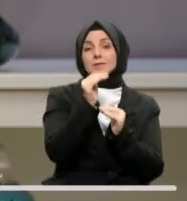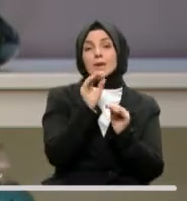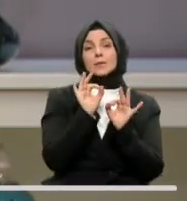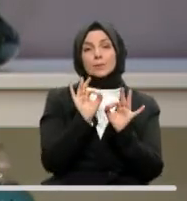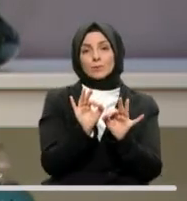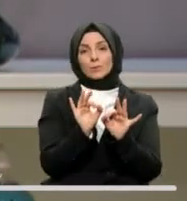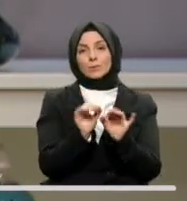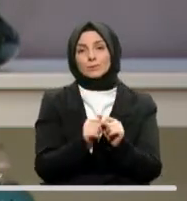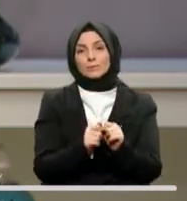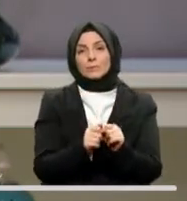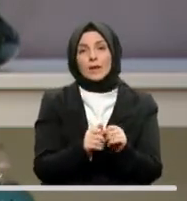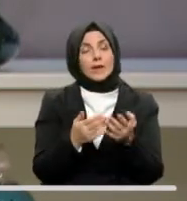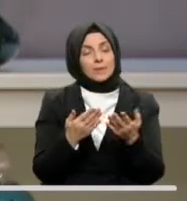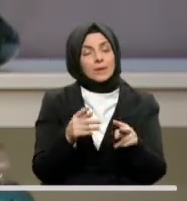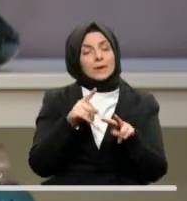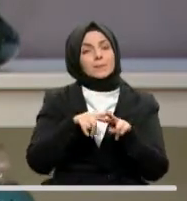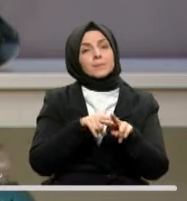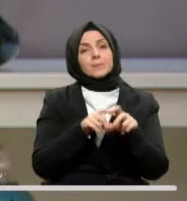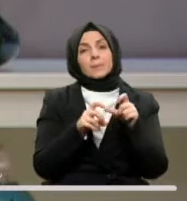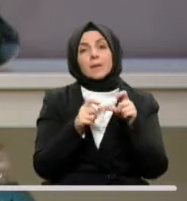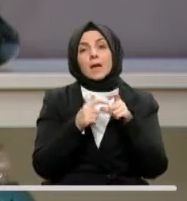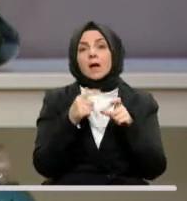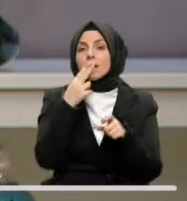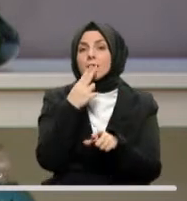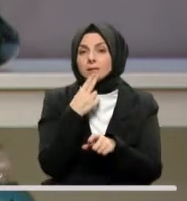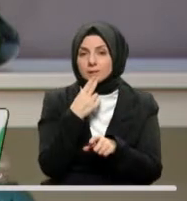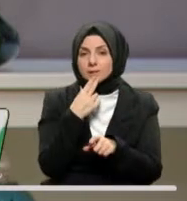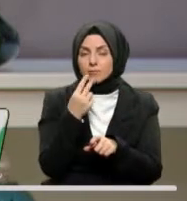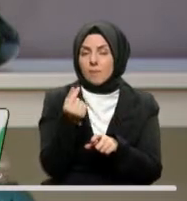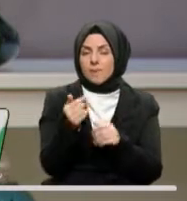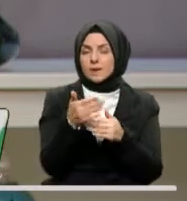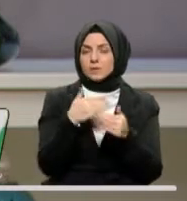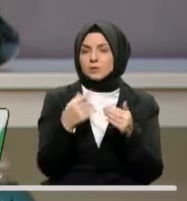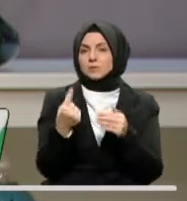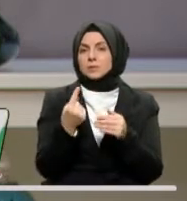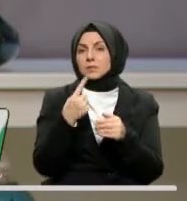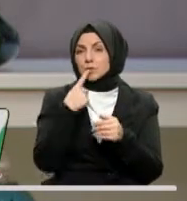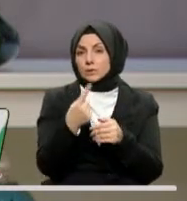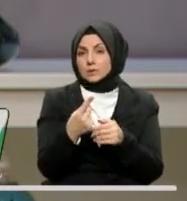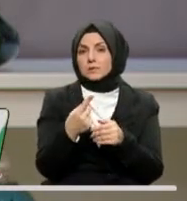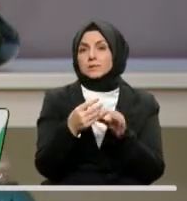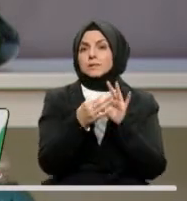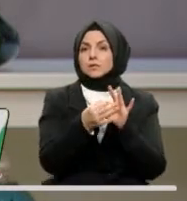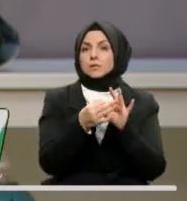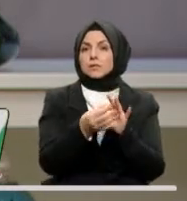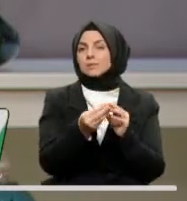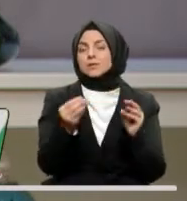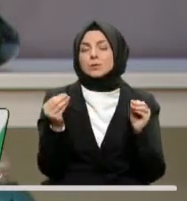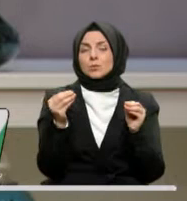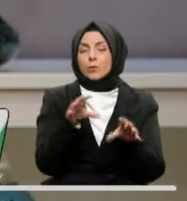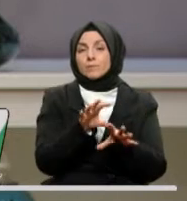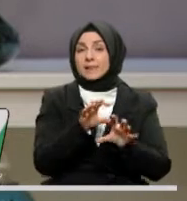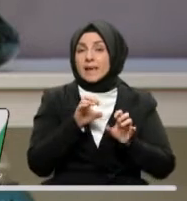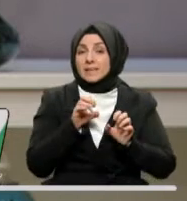gelebilir zannediyorum Peki ajanım Biraz önce bir şey söylediniz dediniz ki aslında ilişkilerimizi de çok defa etkileyebiliyor